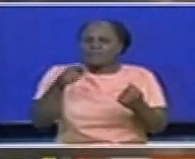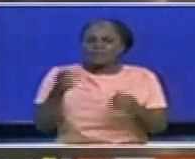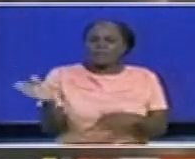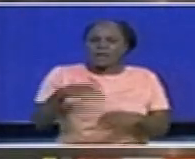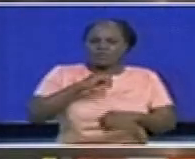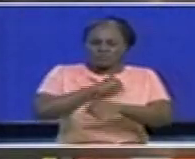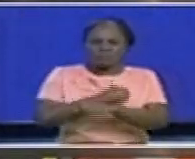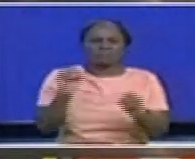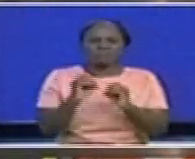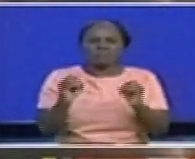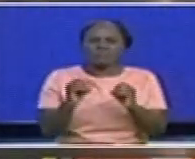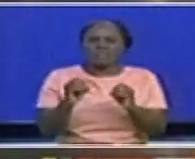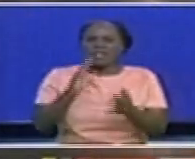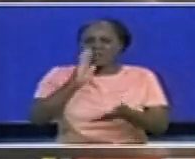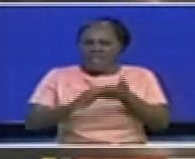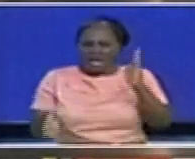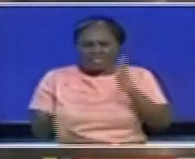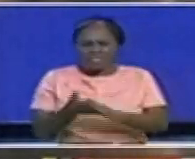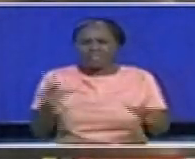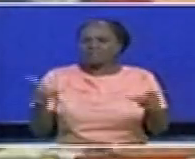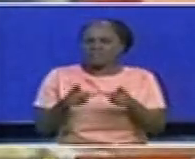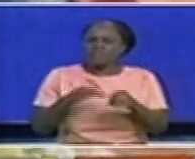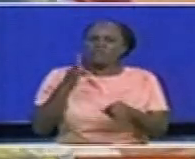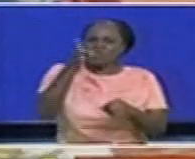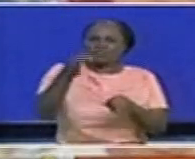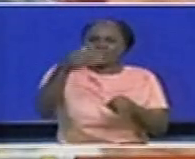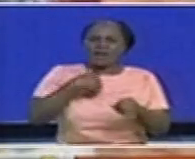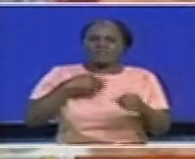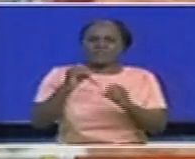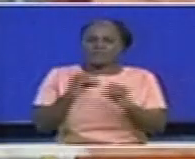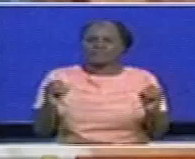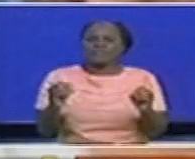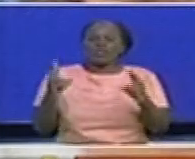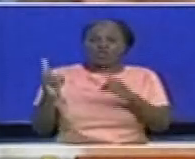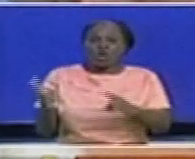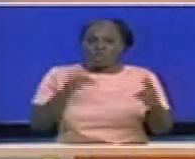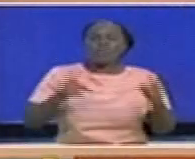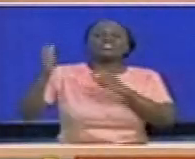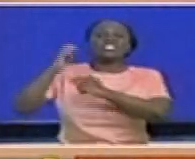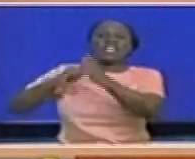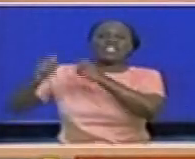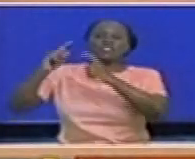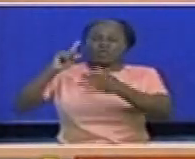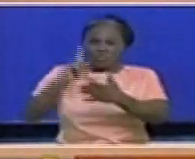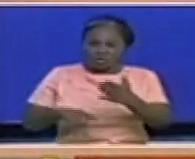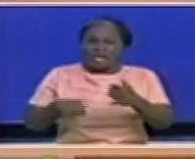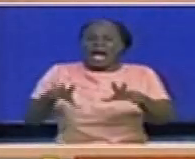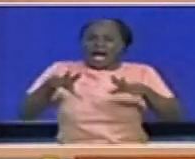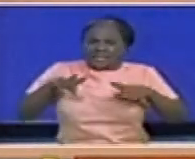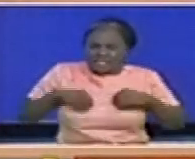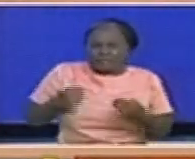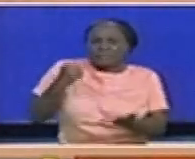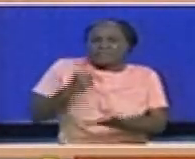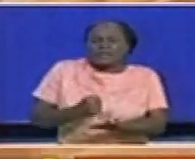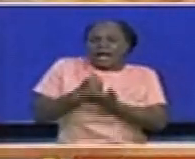to their families with nothing, with no studies and with no future. Desturi ya jamii ya Somali inakubali msichana kuozwa na